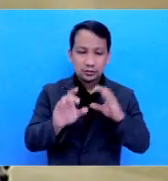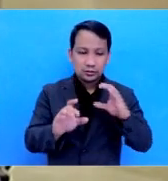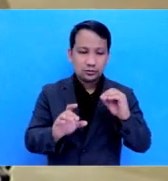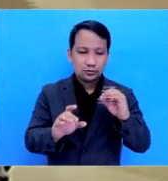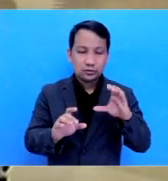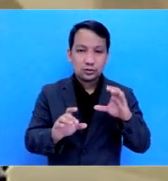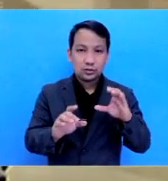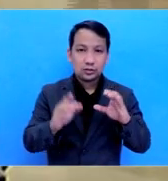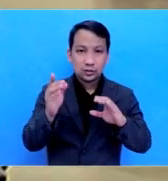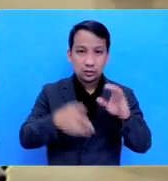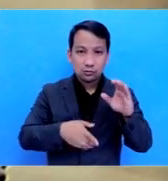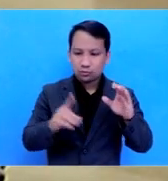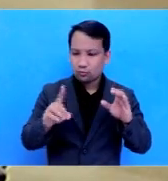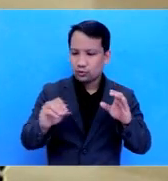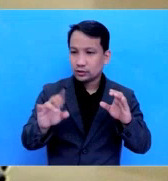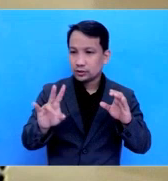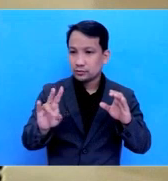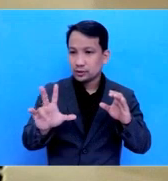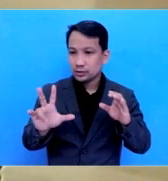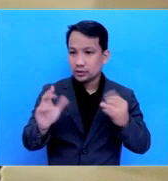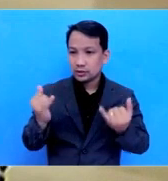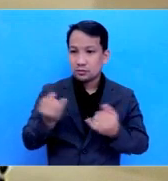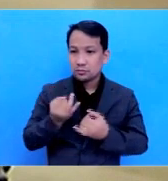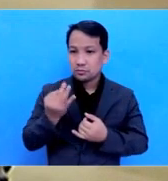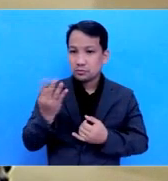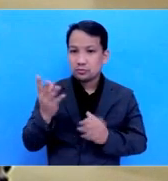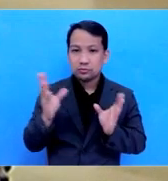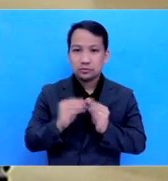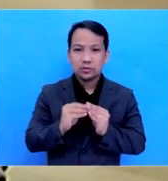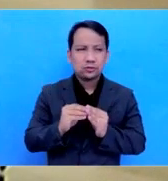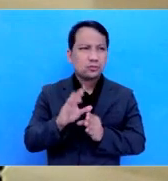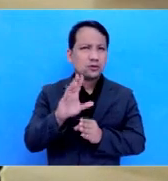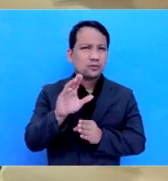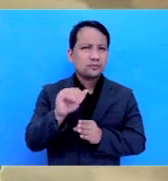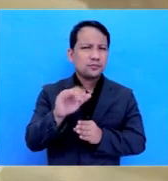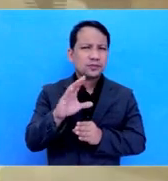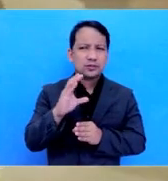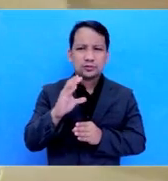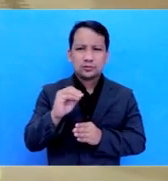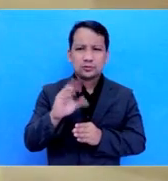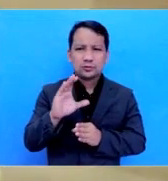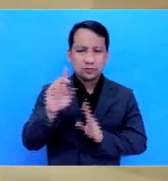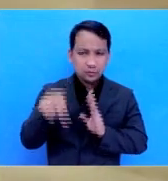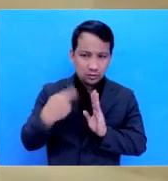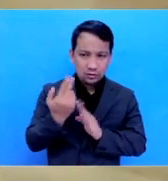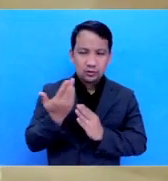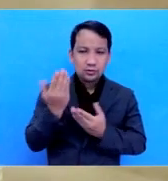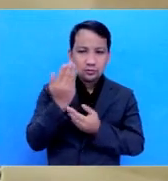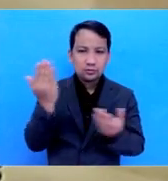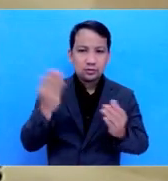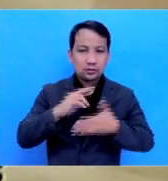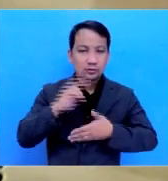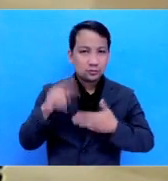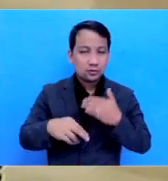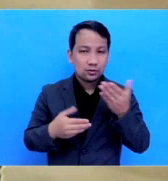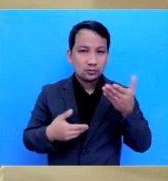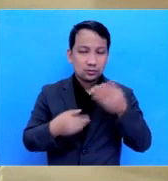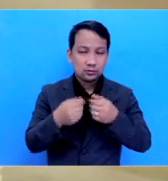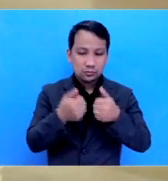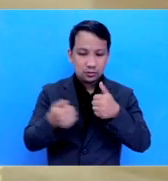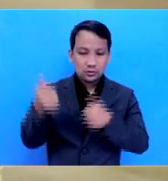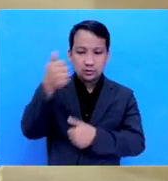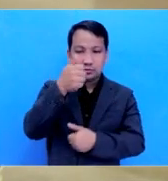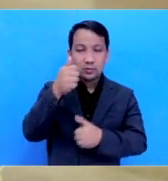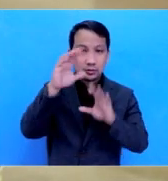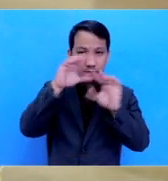ang nakakanvas dito sa Batasang Pambansa. Lumalabas parang 15 COCs per hour sila. At yung resulta dito, nangunguna pa rin si Bongbong Marcos na may